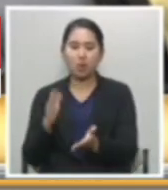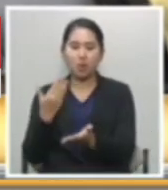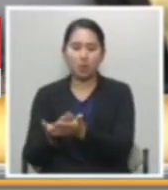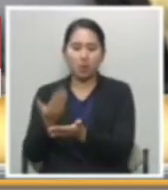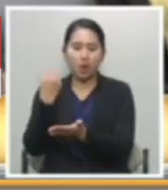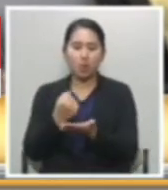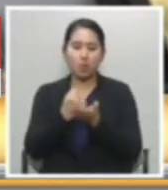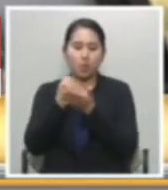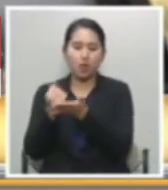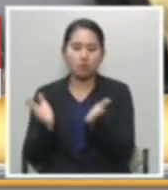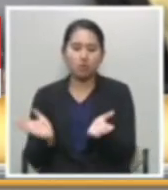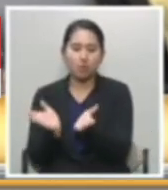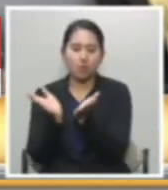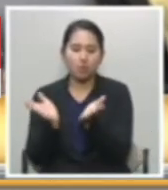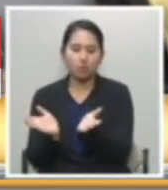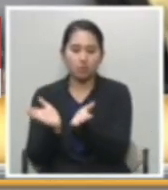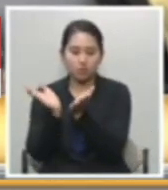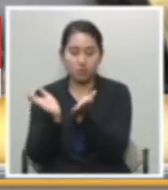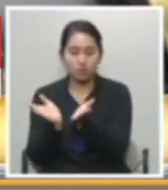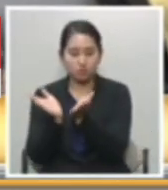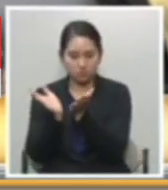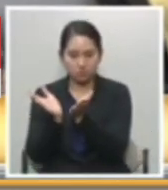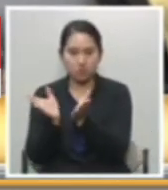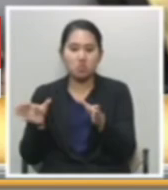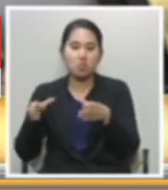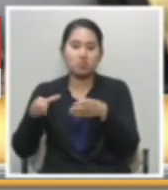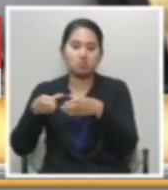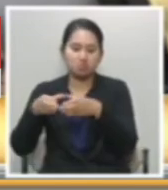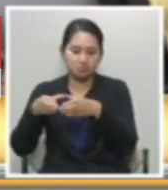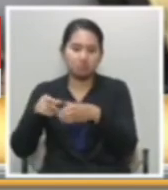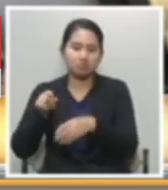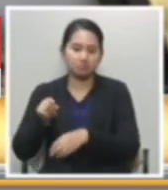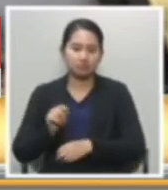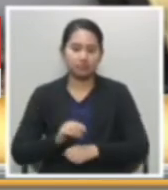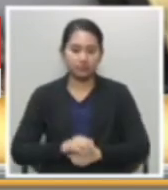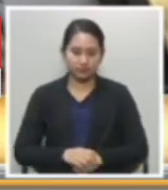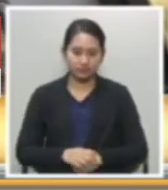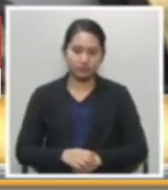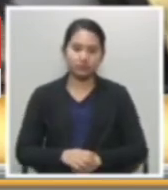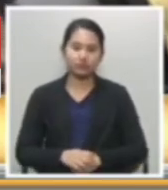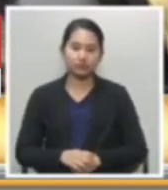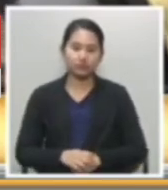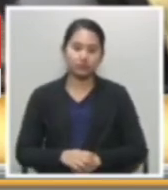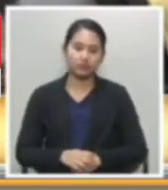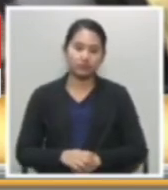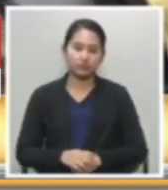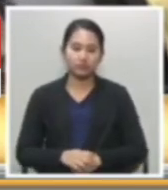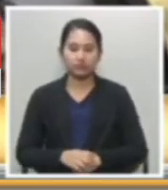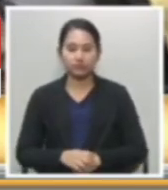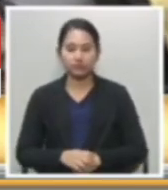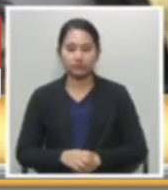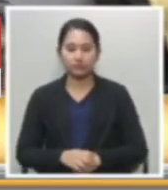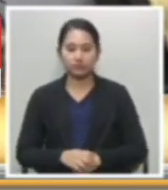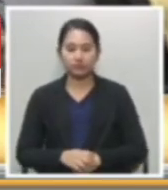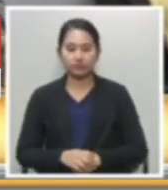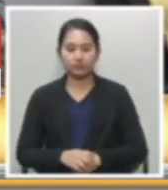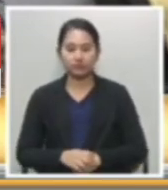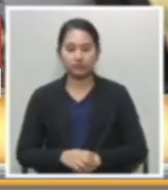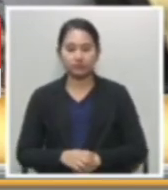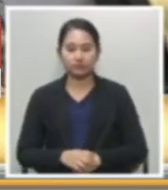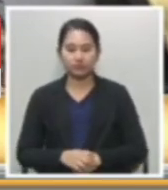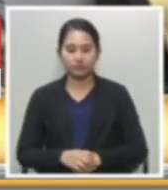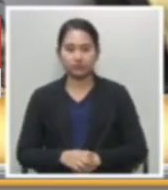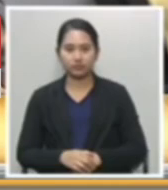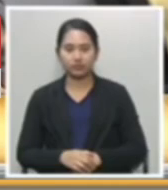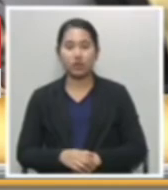พยุงเองกลุ่มคนที่เป็นพวกเป็นพ้องไปแล้วครับท่านประธานครับทั้งหม